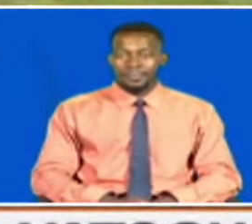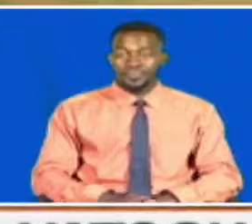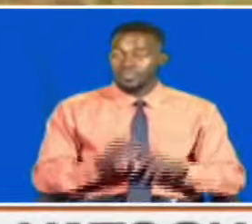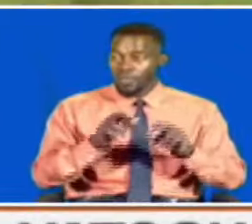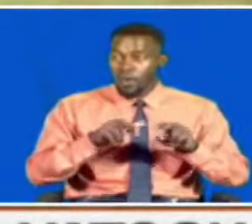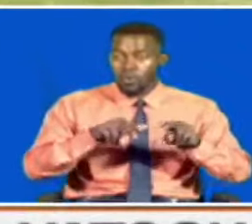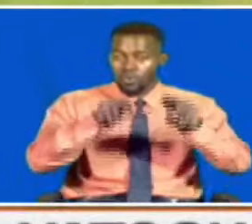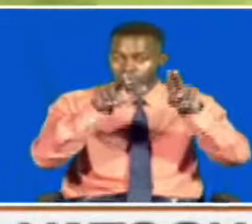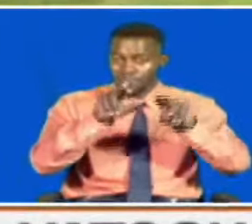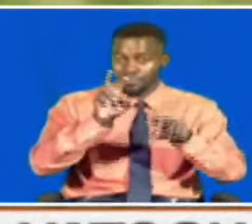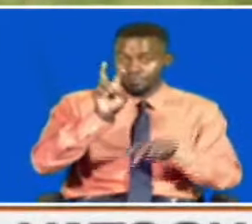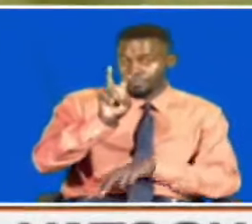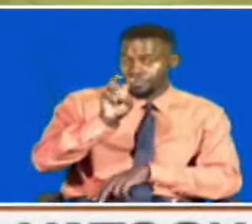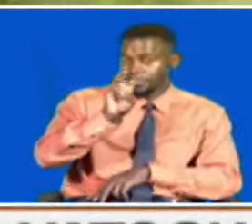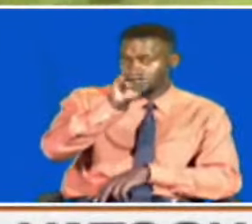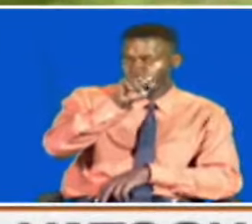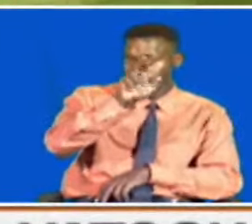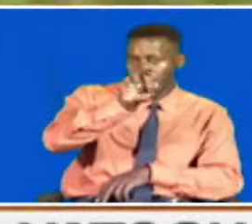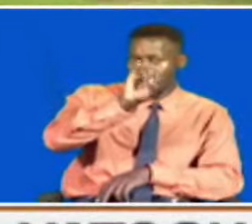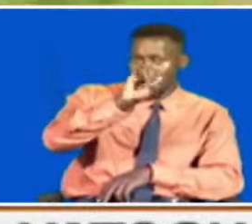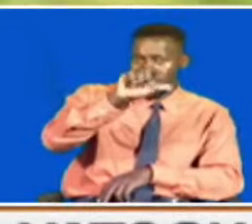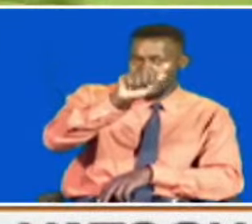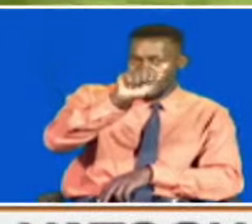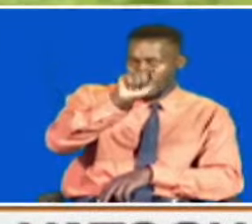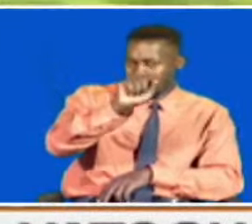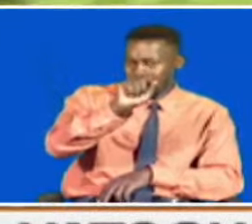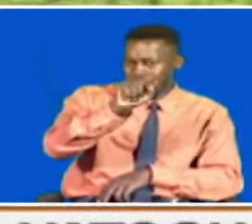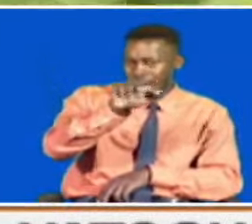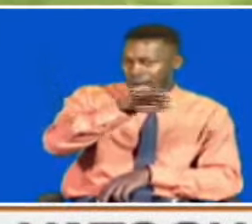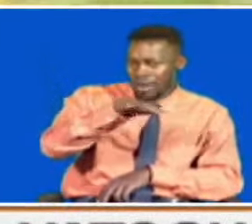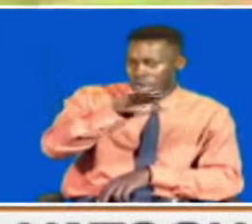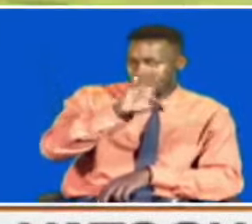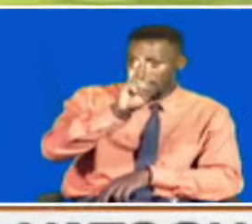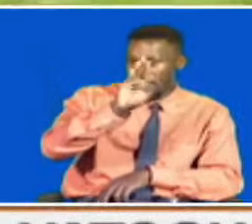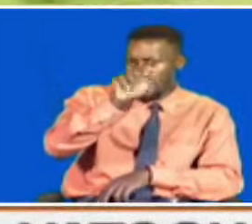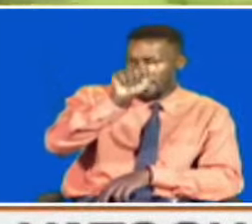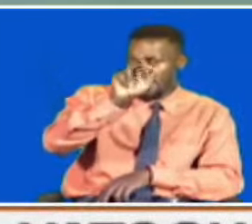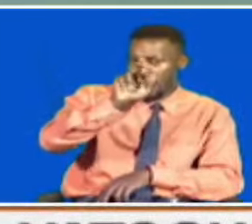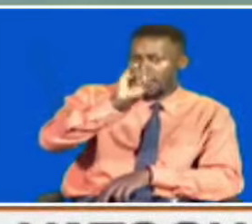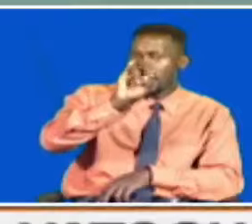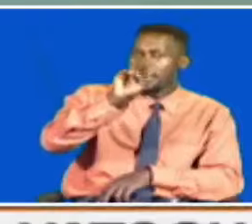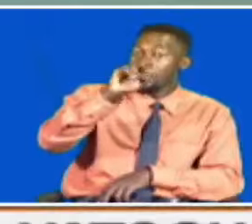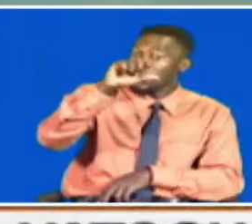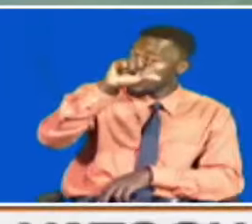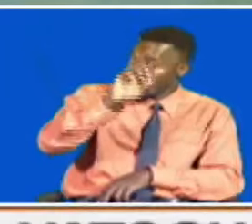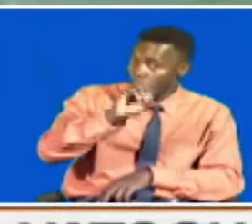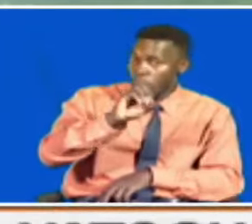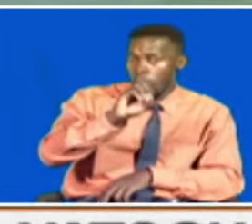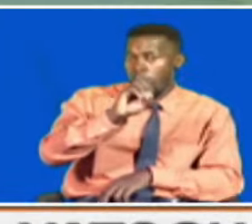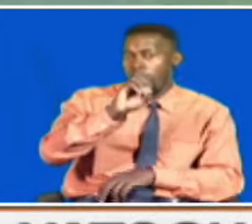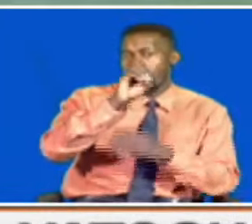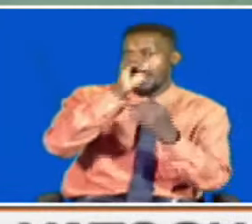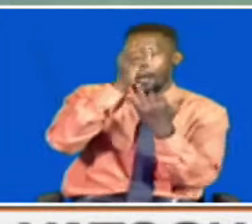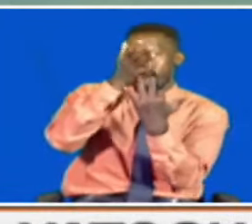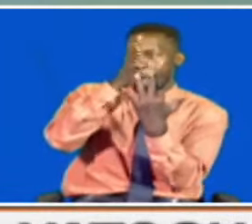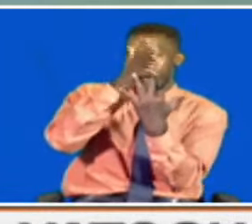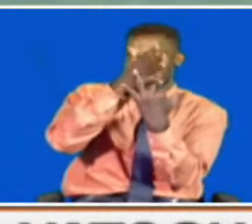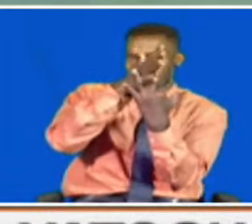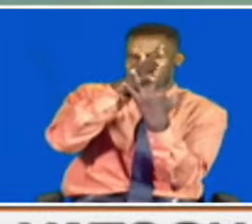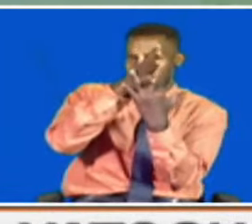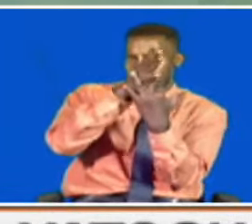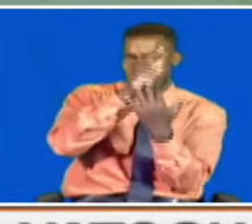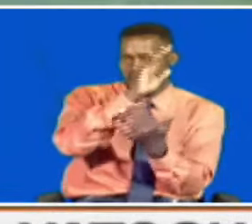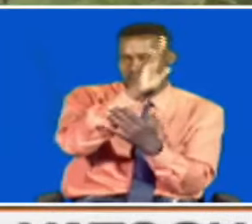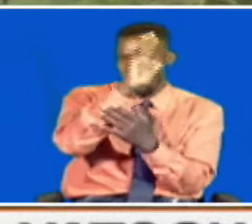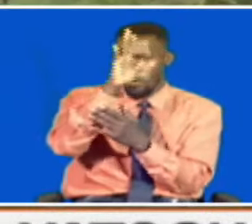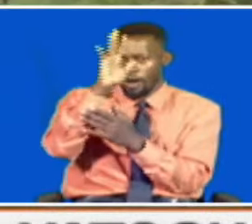Barabara ya Marigat Muchungoi Karandi eneo bunge la Baringo Kusini inapitia katikati ya kata ya Arabal ambayo kwa miaka mingi